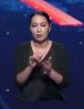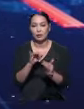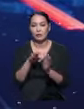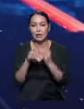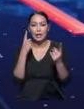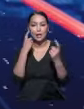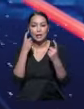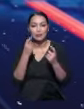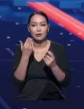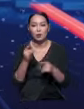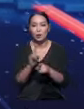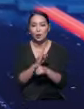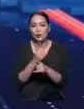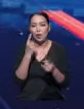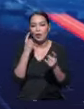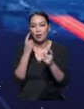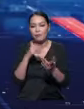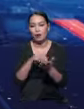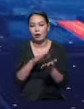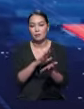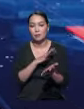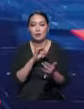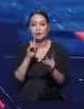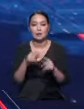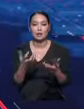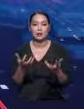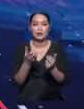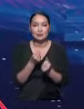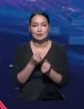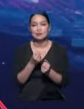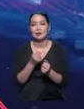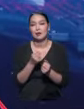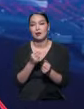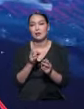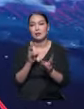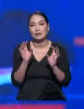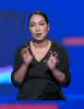систему заведомо ложной информации, а также получении незаконных вознаграждений.